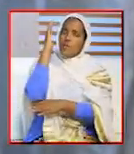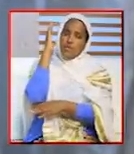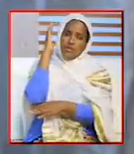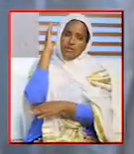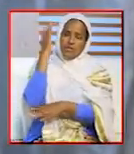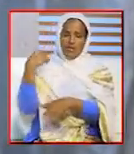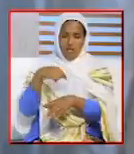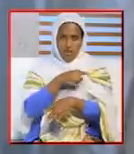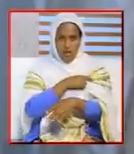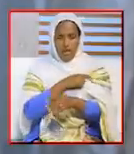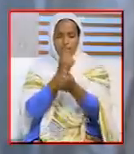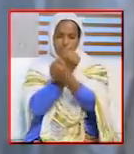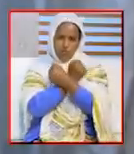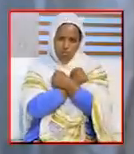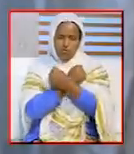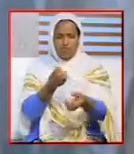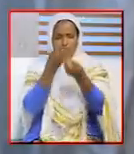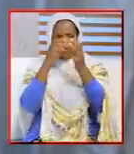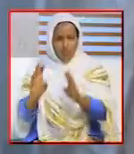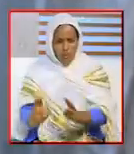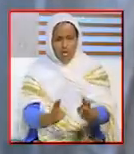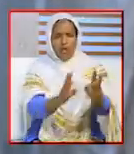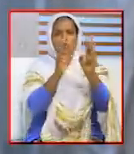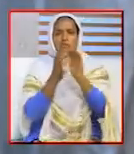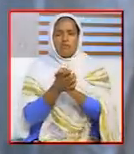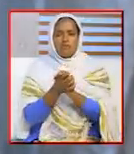እግዚአብሔር እኛን የሚወድበትን ብዙ መንገድ